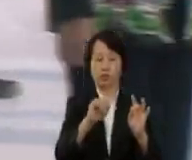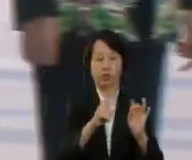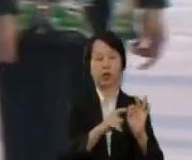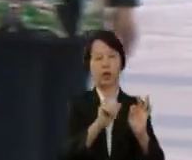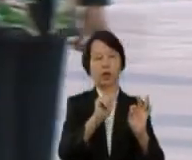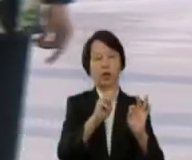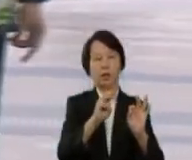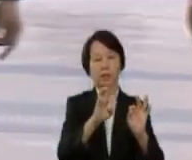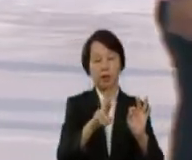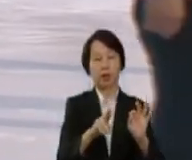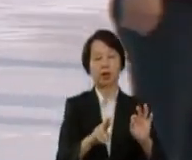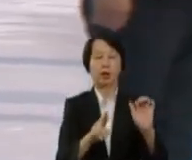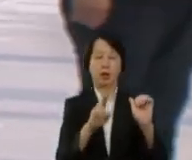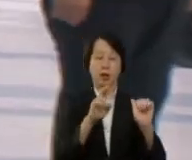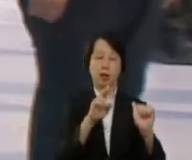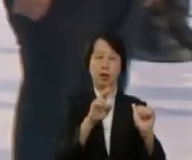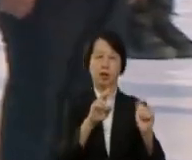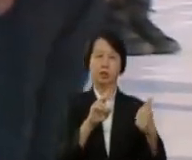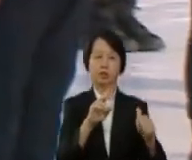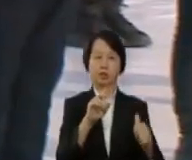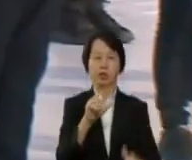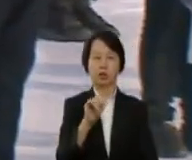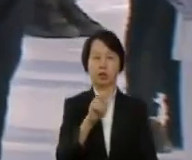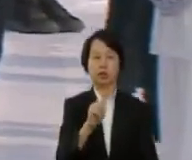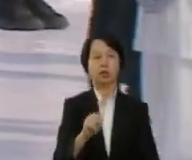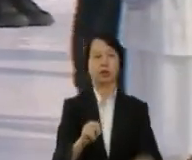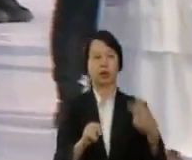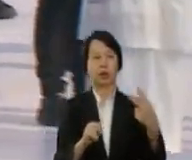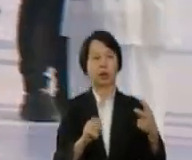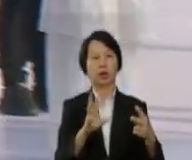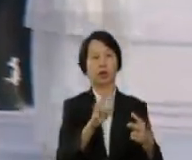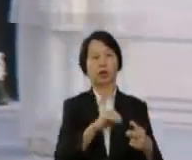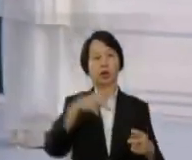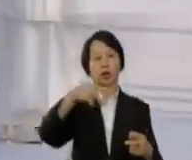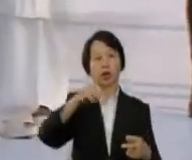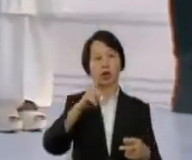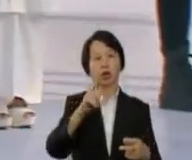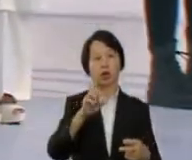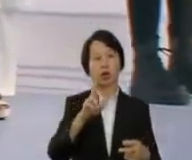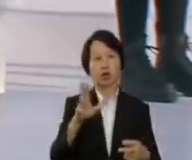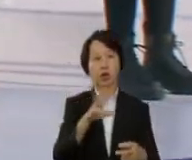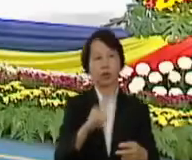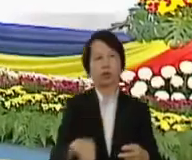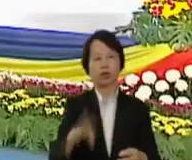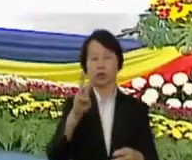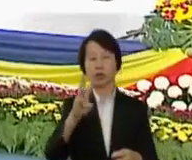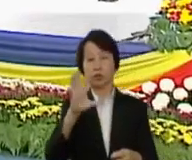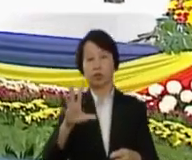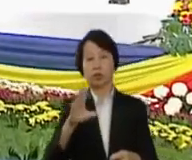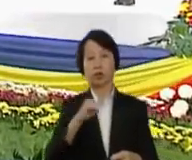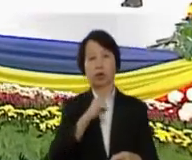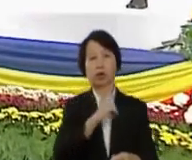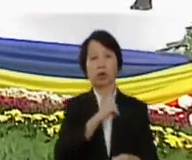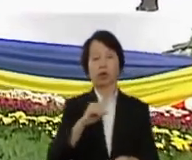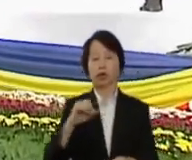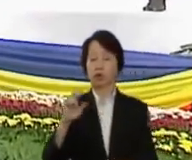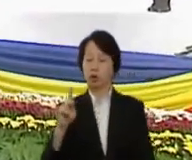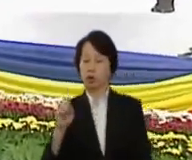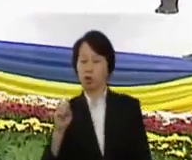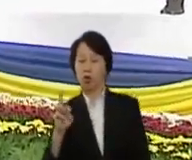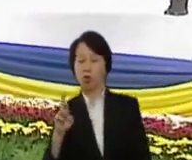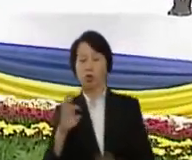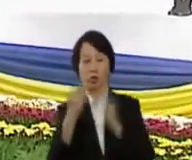Amos Paul, Liza Aziz, Nadia Hasnan, Putra Muhammad, 65 ahli kuaya keluarga